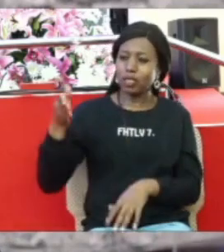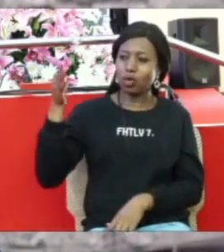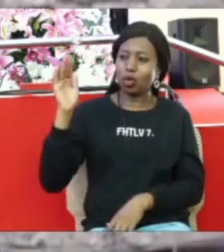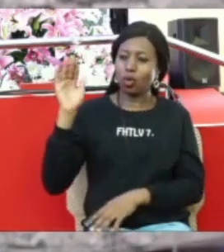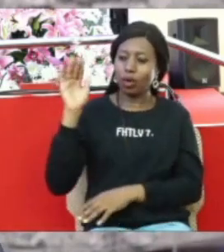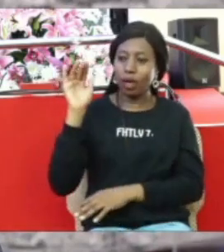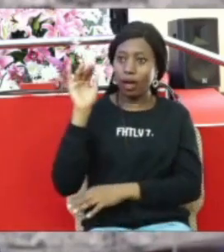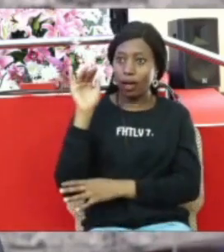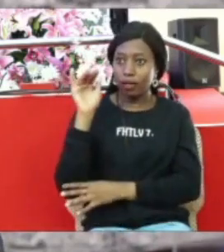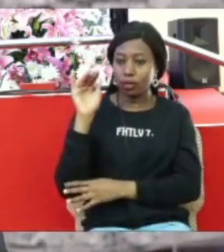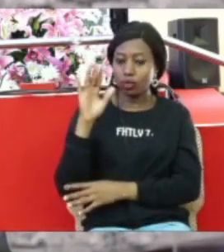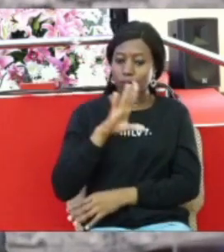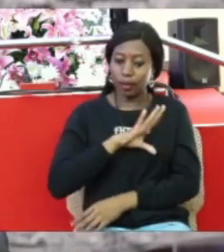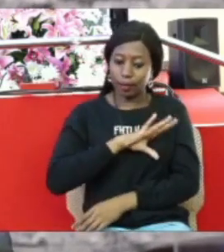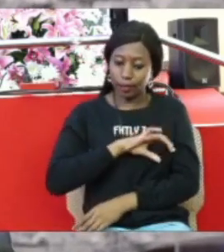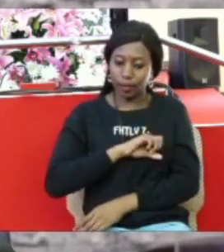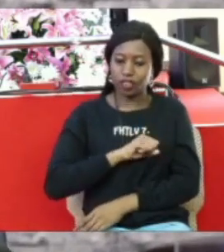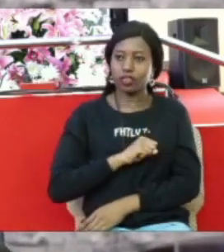ndani. Na ikitoka.